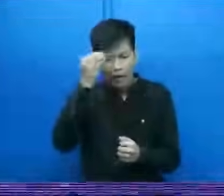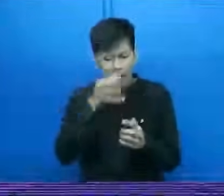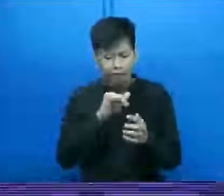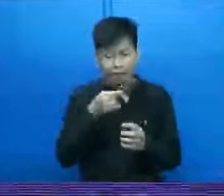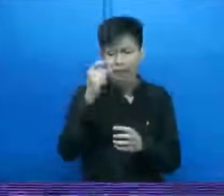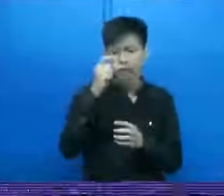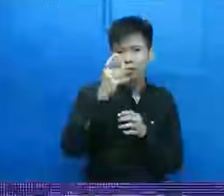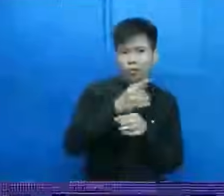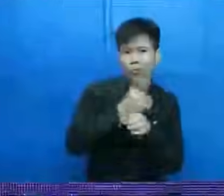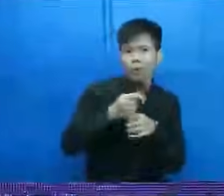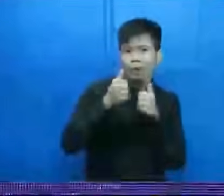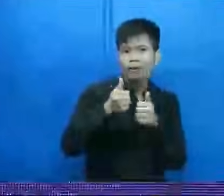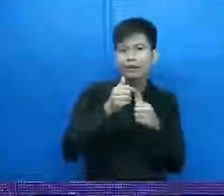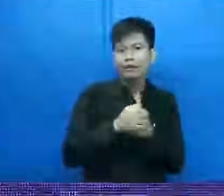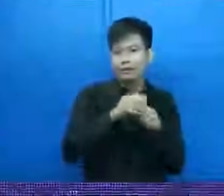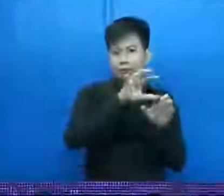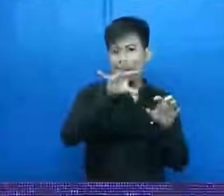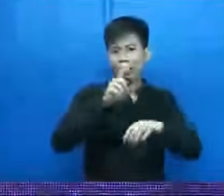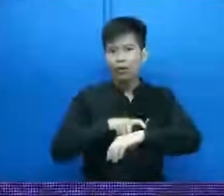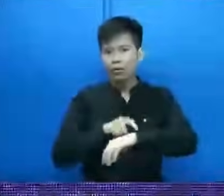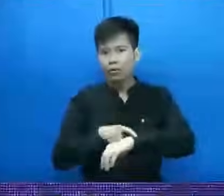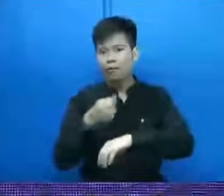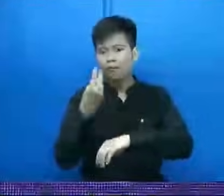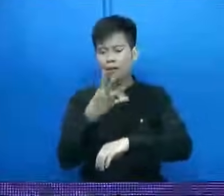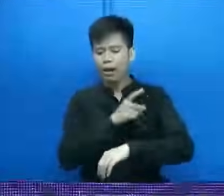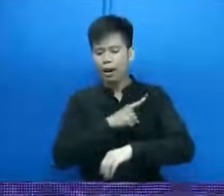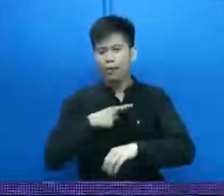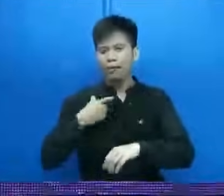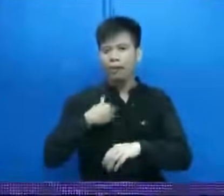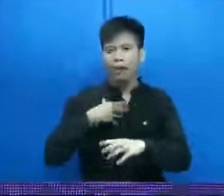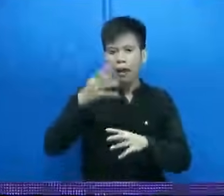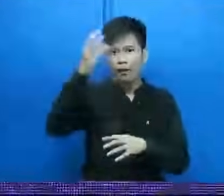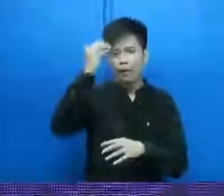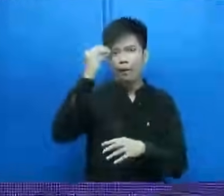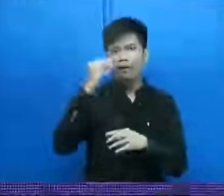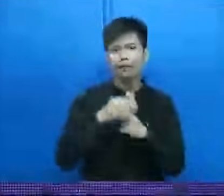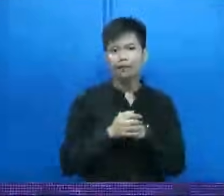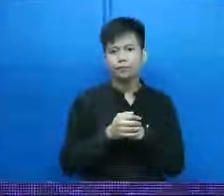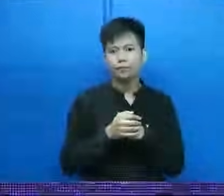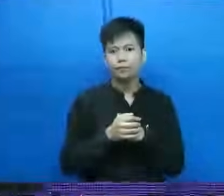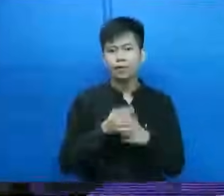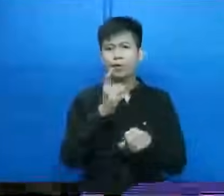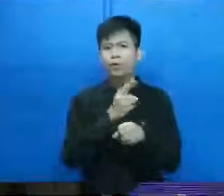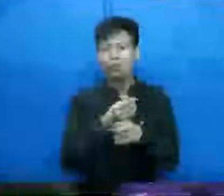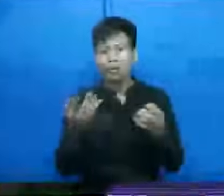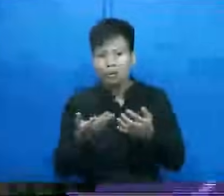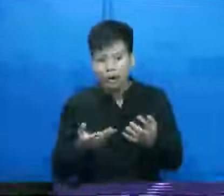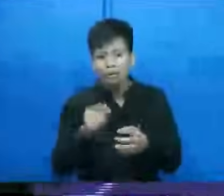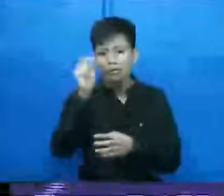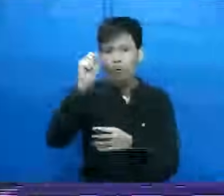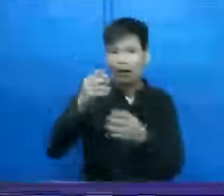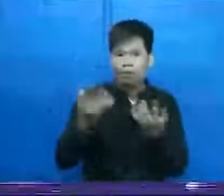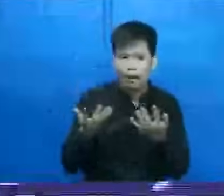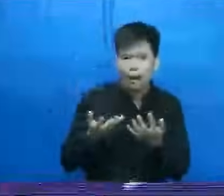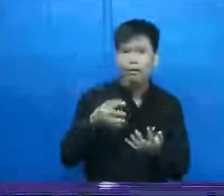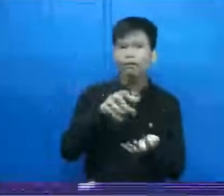baik, petakan waktunya, berapa lama saya menghafal, apa perangkatnya, di mana gurunya, di mana sekolahnya,